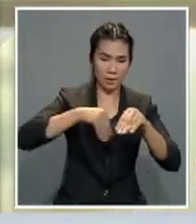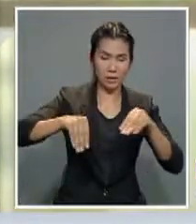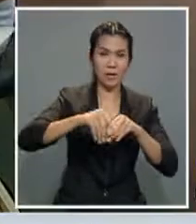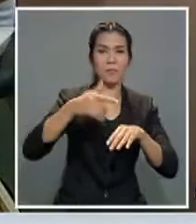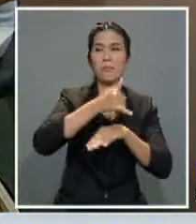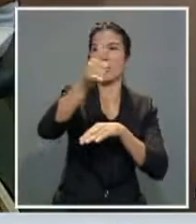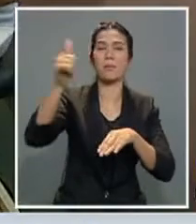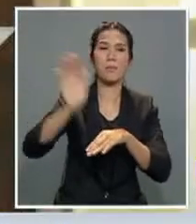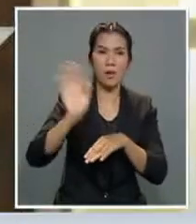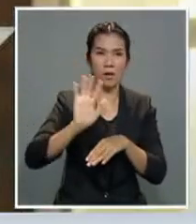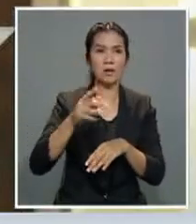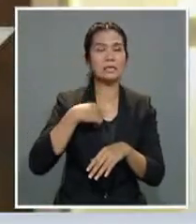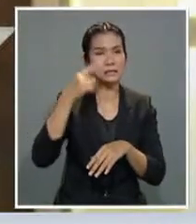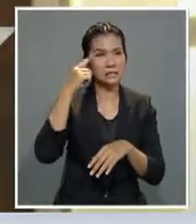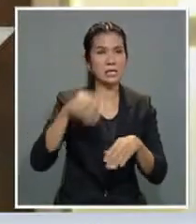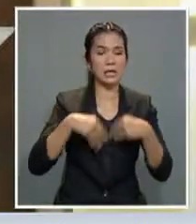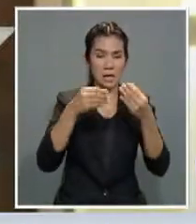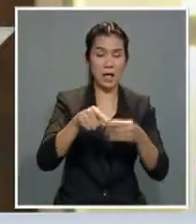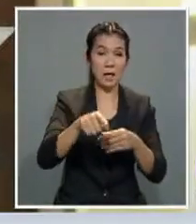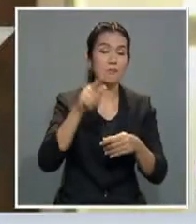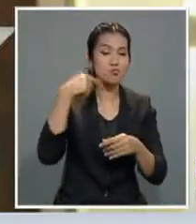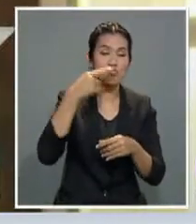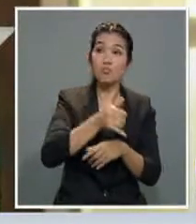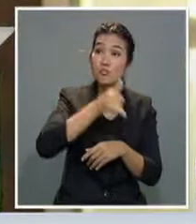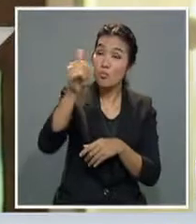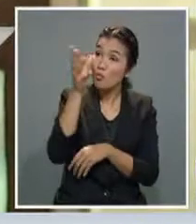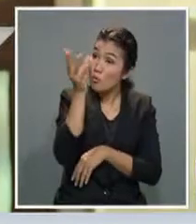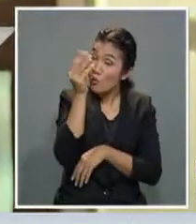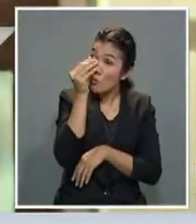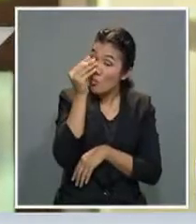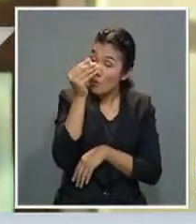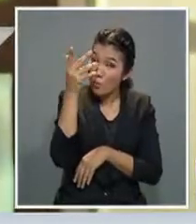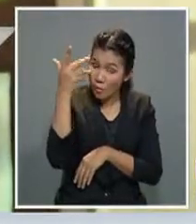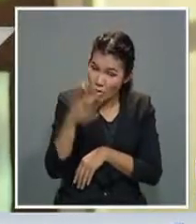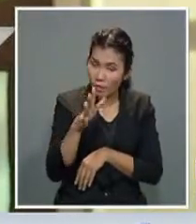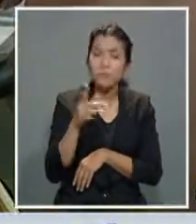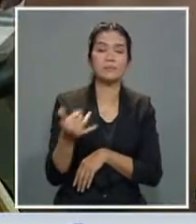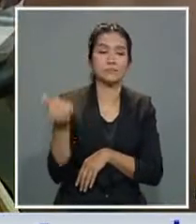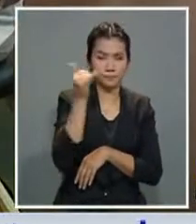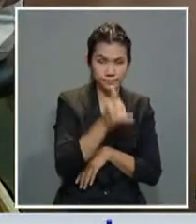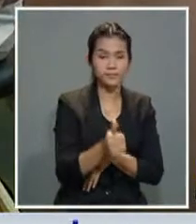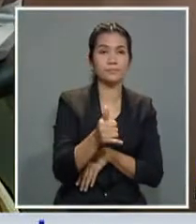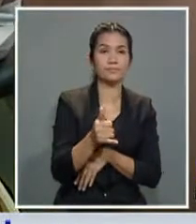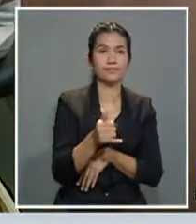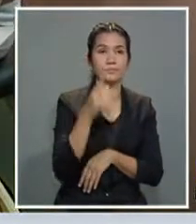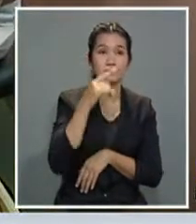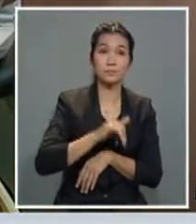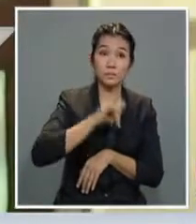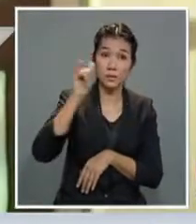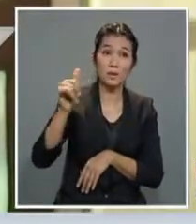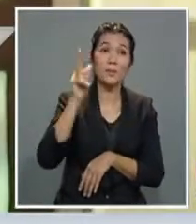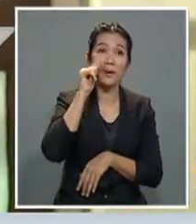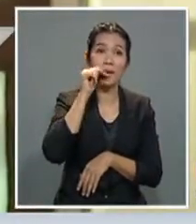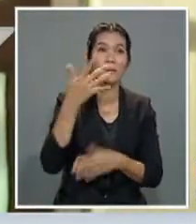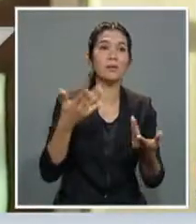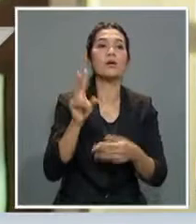ต้องไปรับจ้างเขากินก็เลยมีการส่งแม่บ้านไปดูงานศึกษาดูงานแล้วเนี่ยเราก็ได ้ก็เราไปดูงานนี้ส่งแม่บ้านไปเหรอ แม่บ้